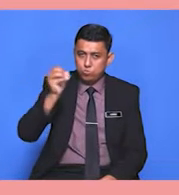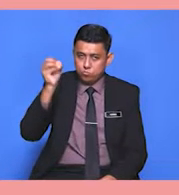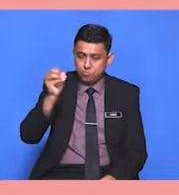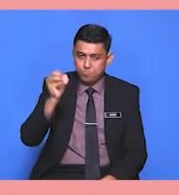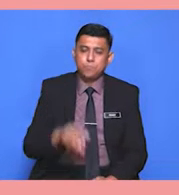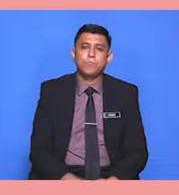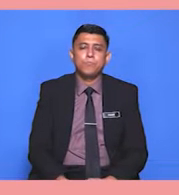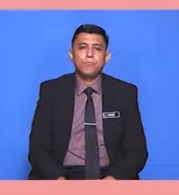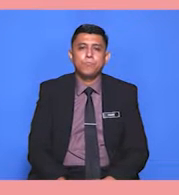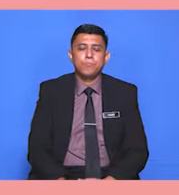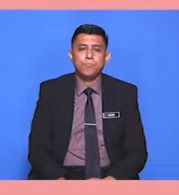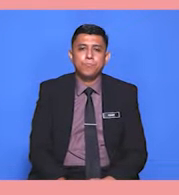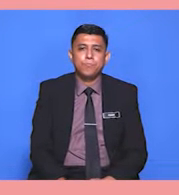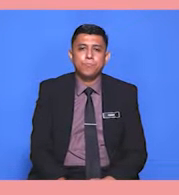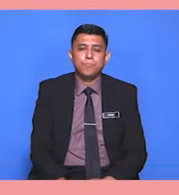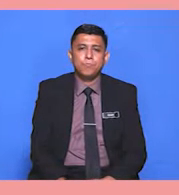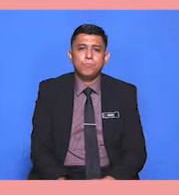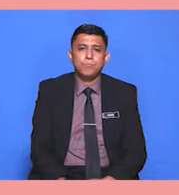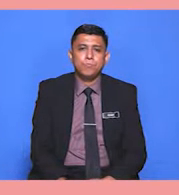11.4%.